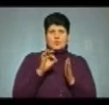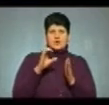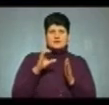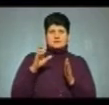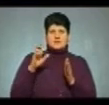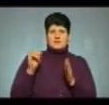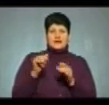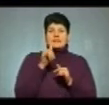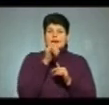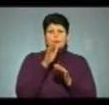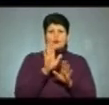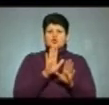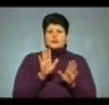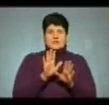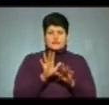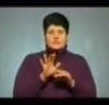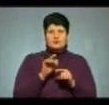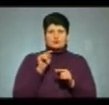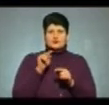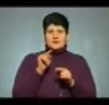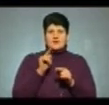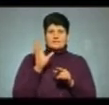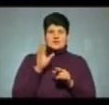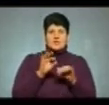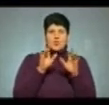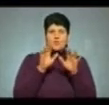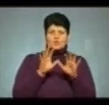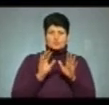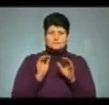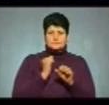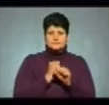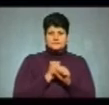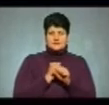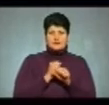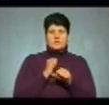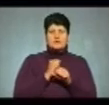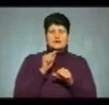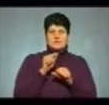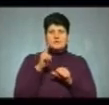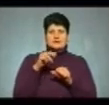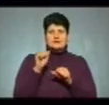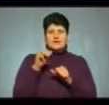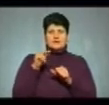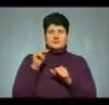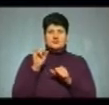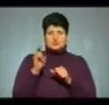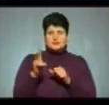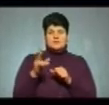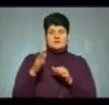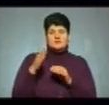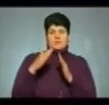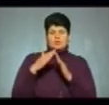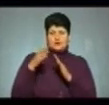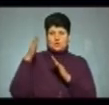приватних підприємств там неможливо, бо через те, що там все комп'ютеризовано, виведений датчик на зовнішню стіну